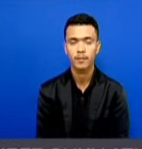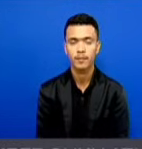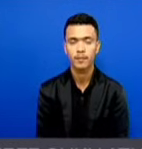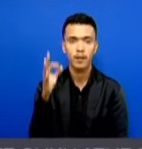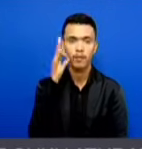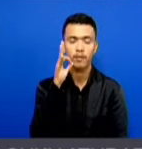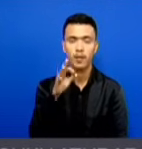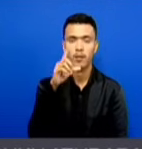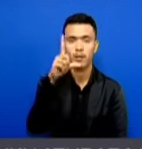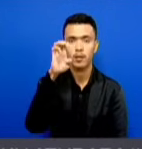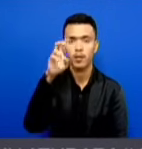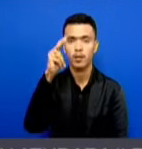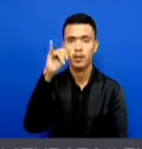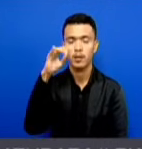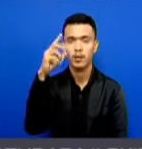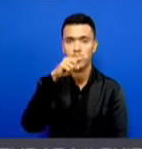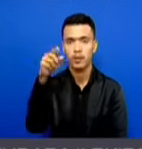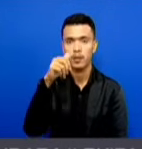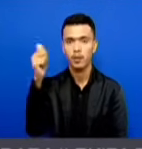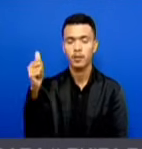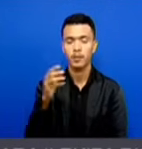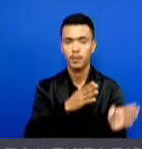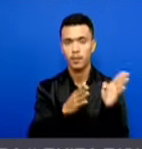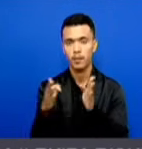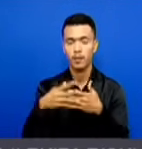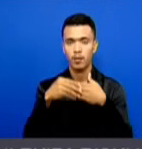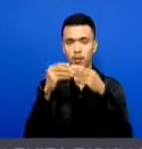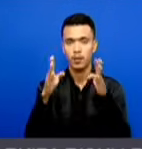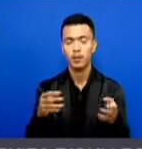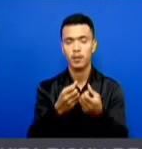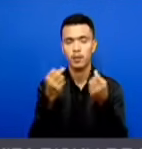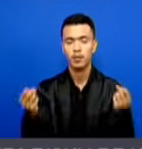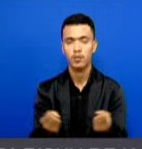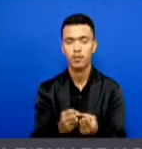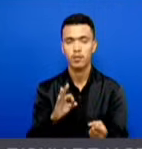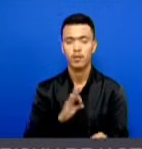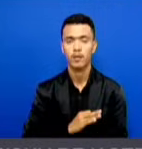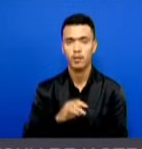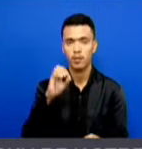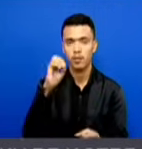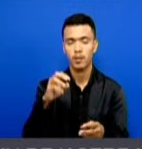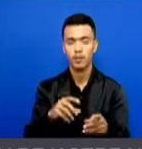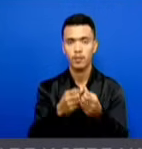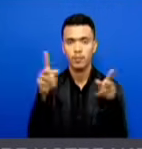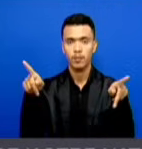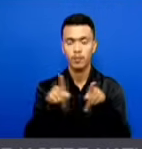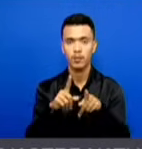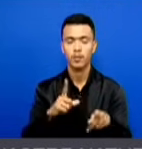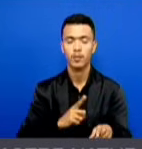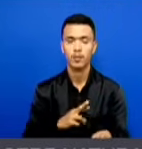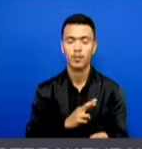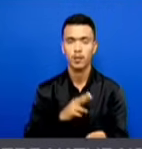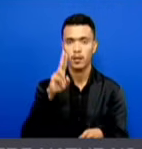Faluk Leonisia Trindade, preparado ho di lidera suku Fatukeru, posto relaku munisipiu